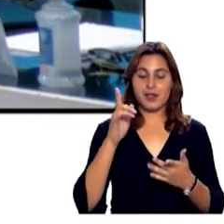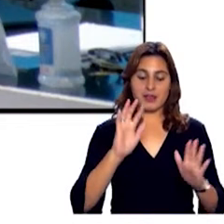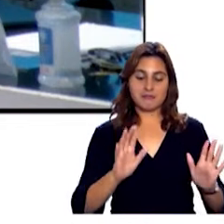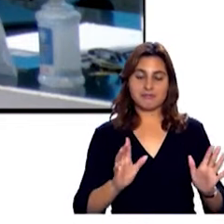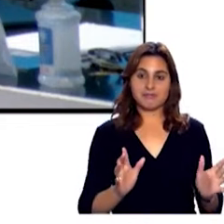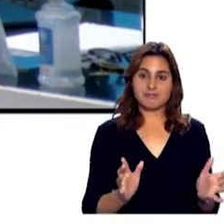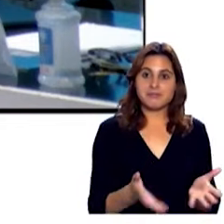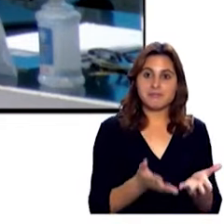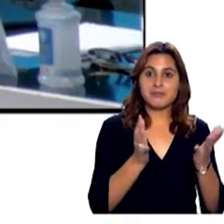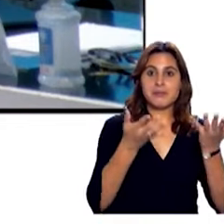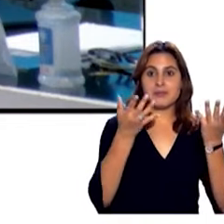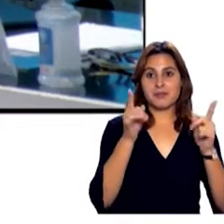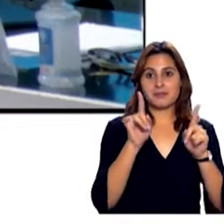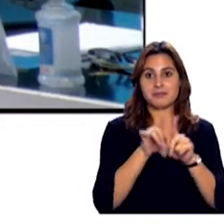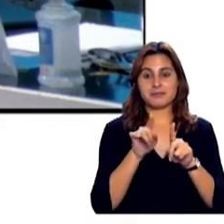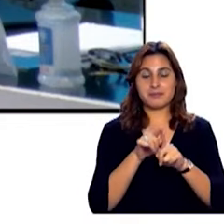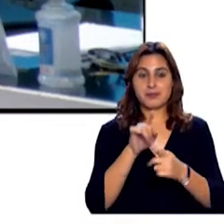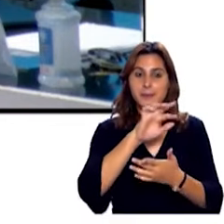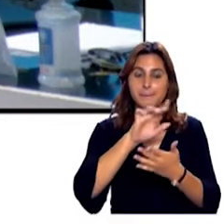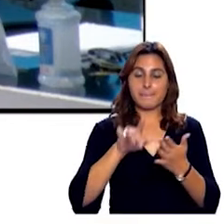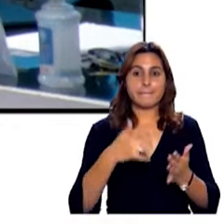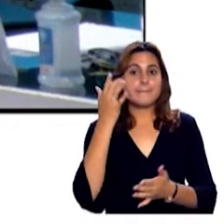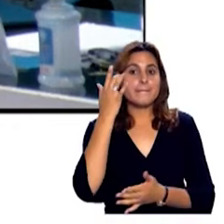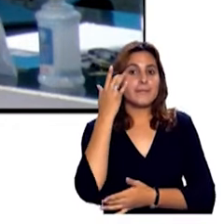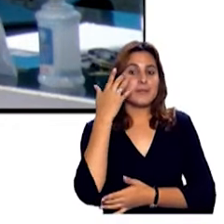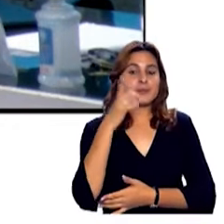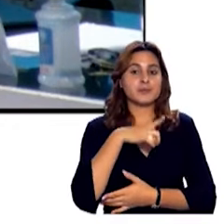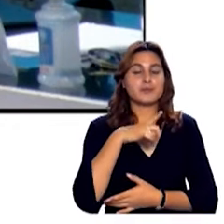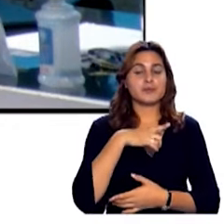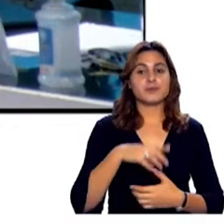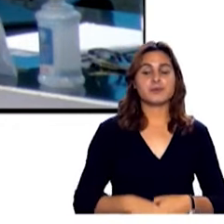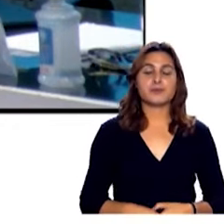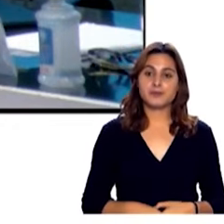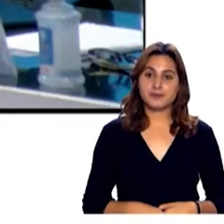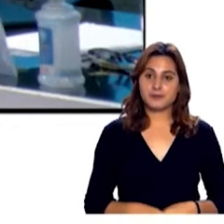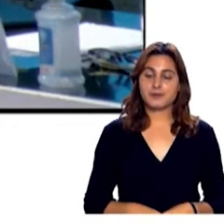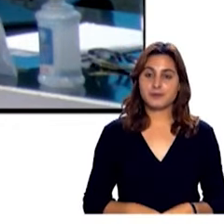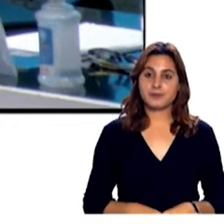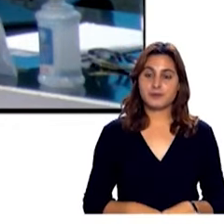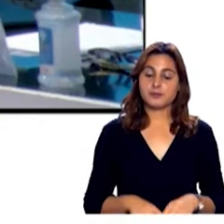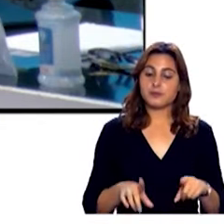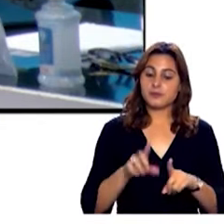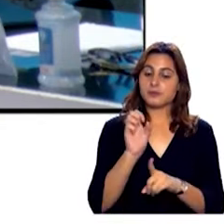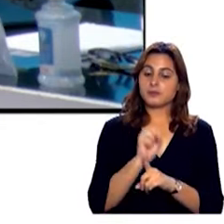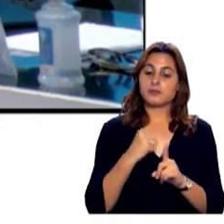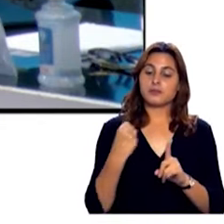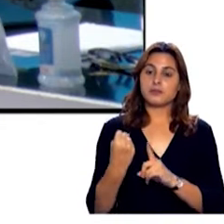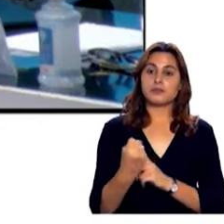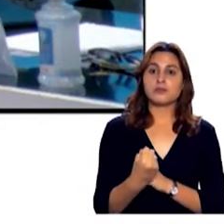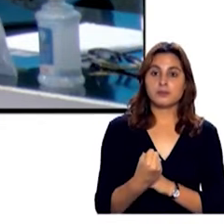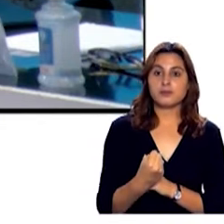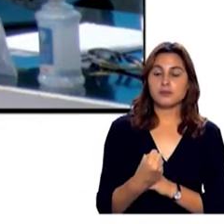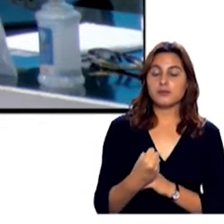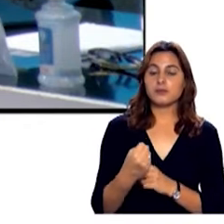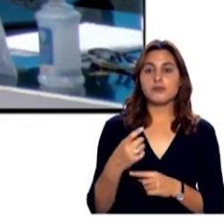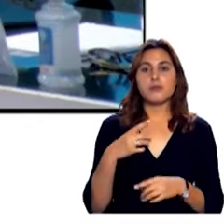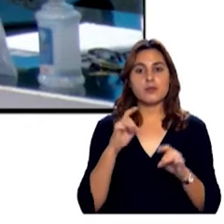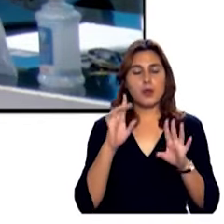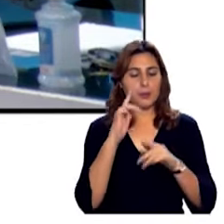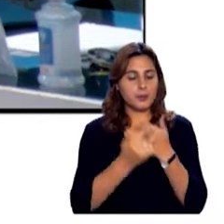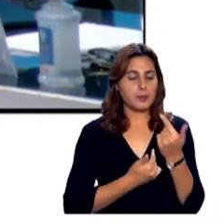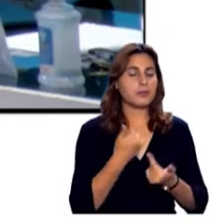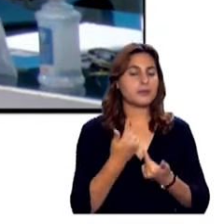en 1970 la société de législation comparé avait consacré des travaux à la question de